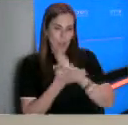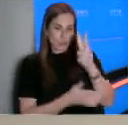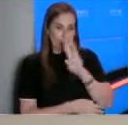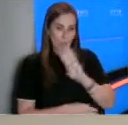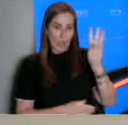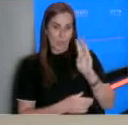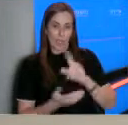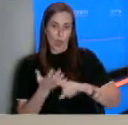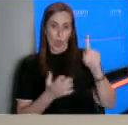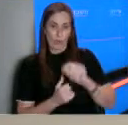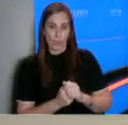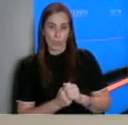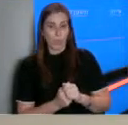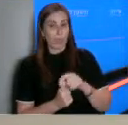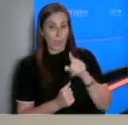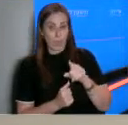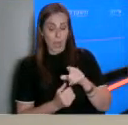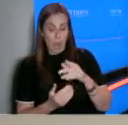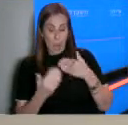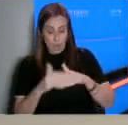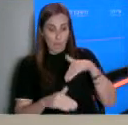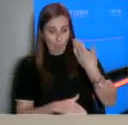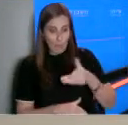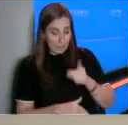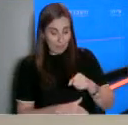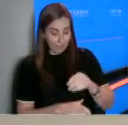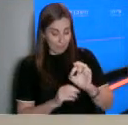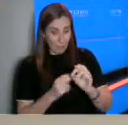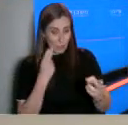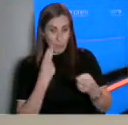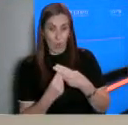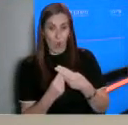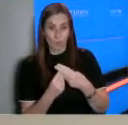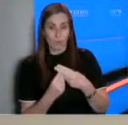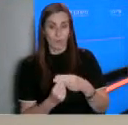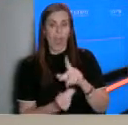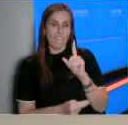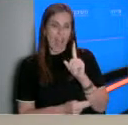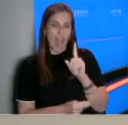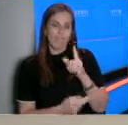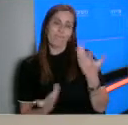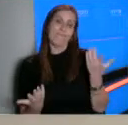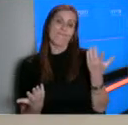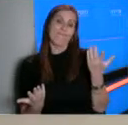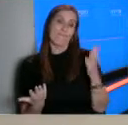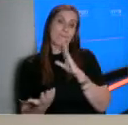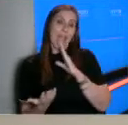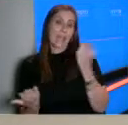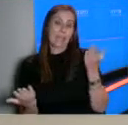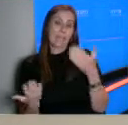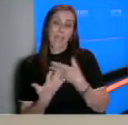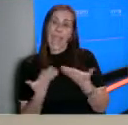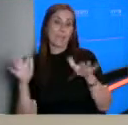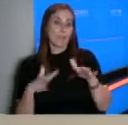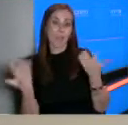ל-3,312 שקלים לחודש. כאשר הפעימה הבאה אמורה להיות ממש בקרוב. אך, אליה וקוצבה,